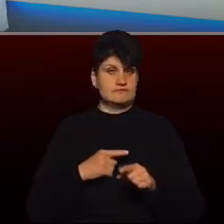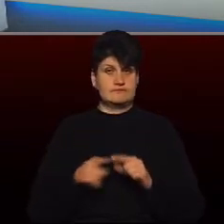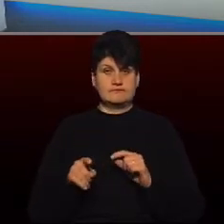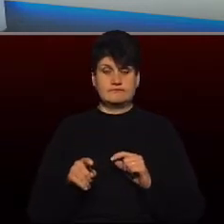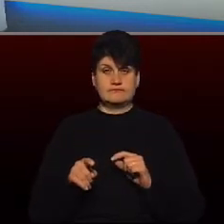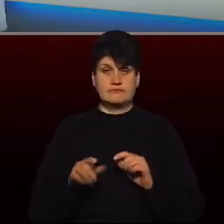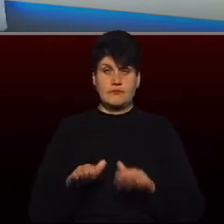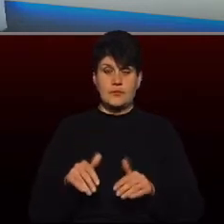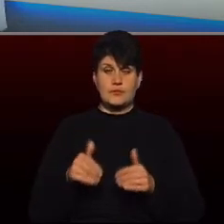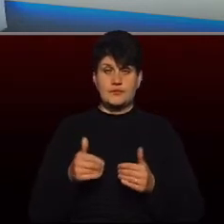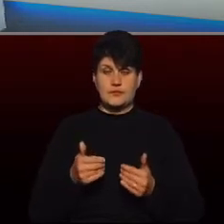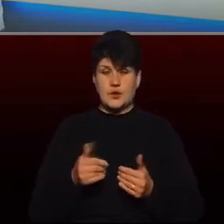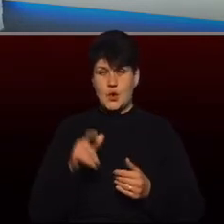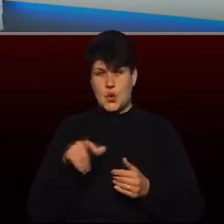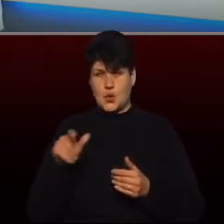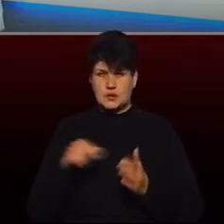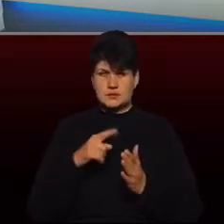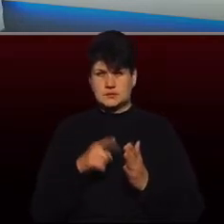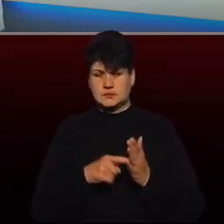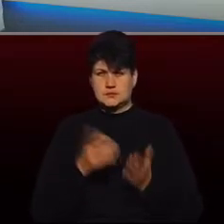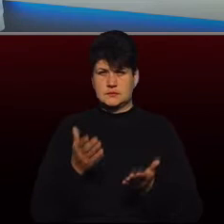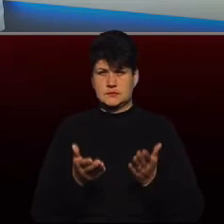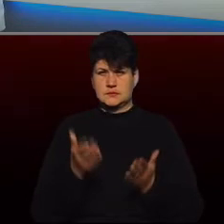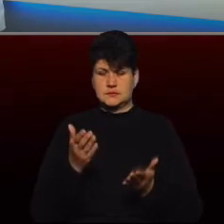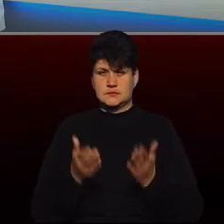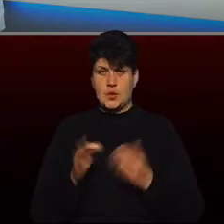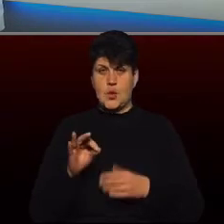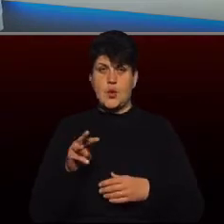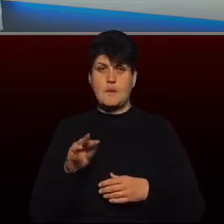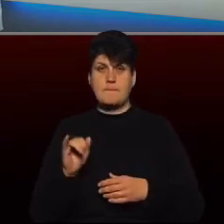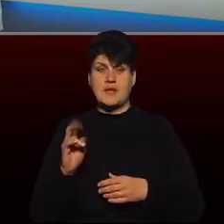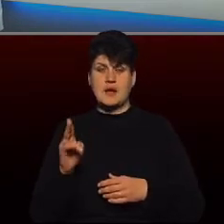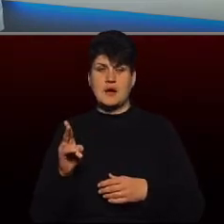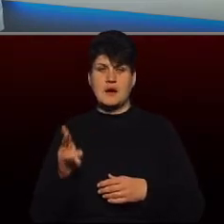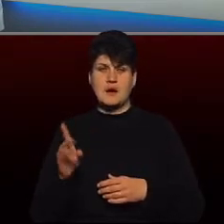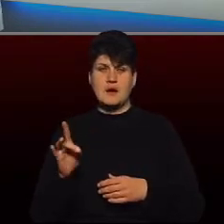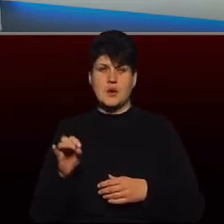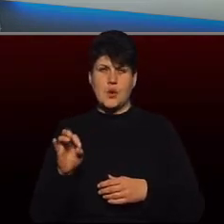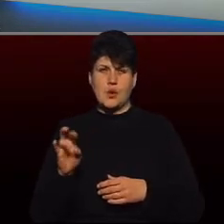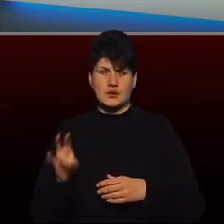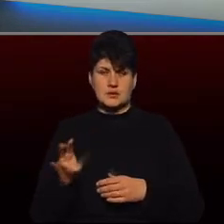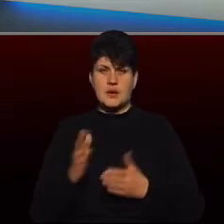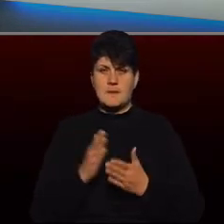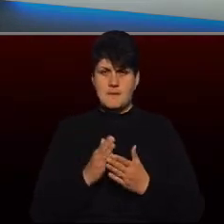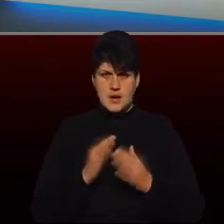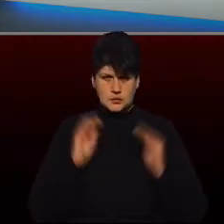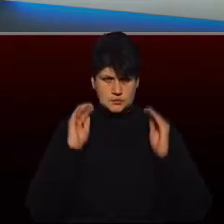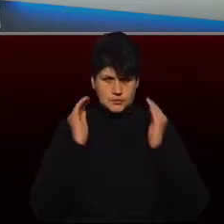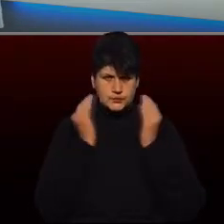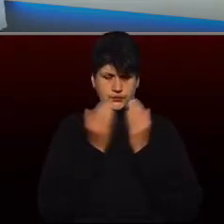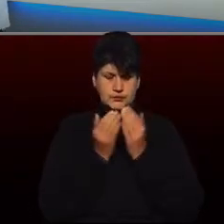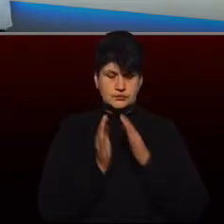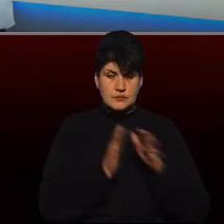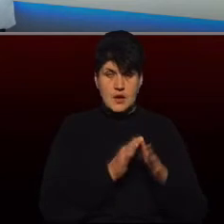люди з підозрою на омікрон, ну, це вони однозначно мають ізолюватися, а люди, що прибули